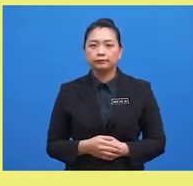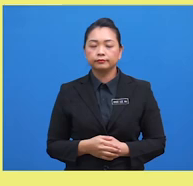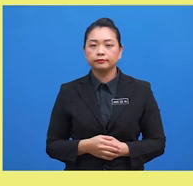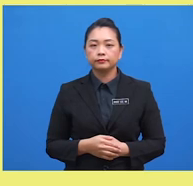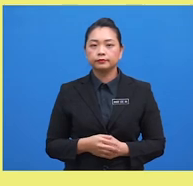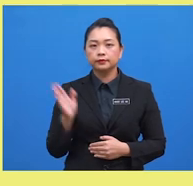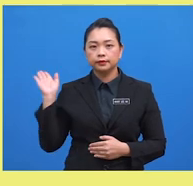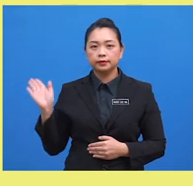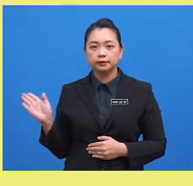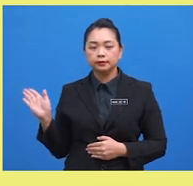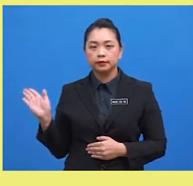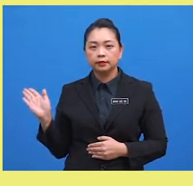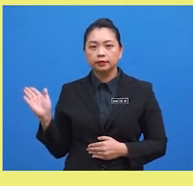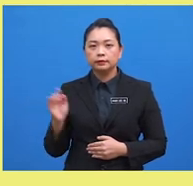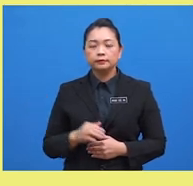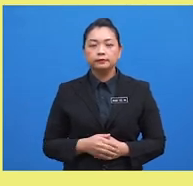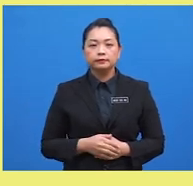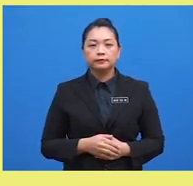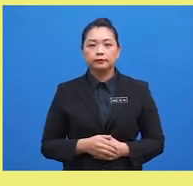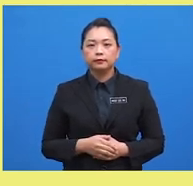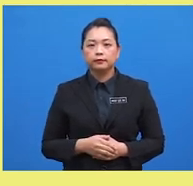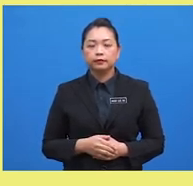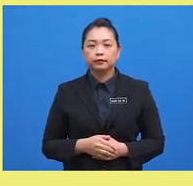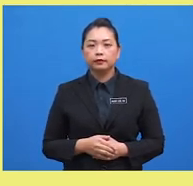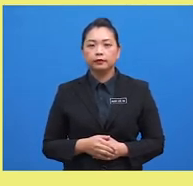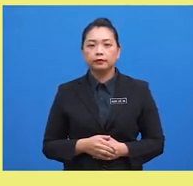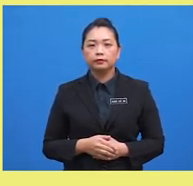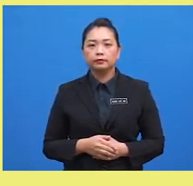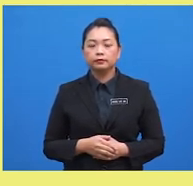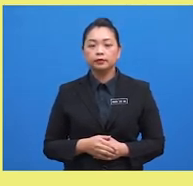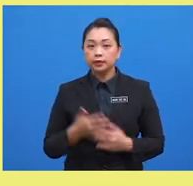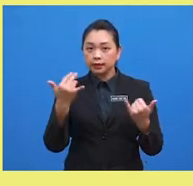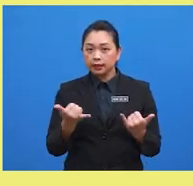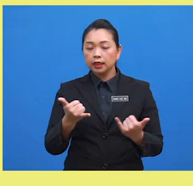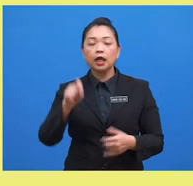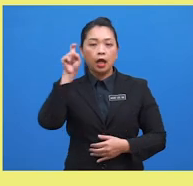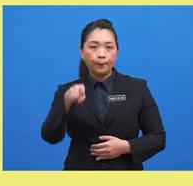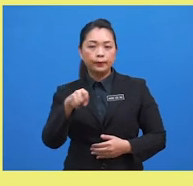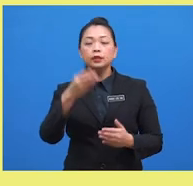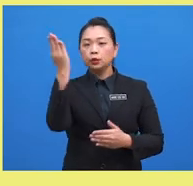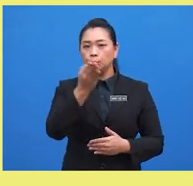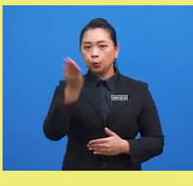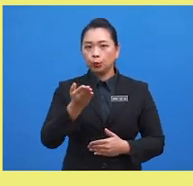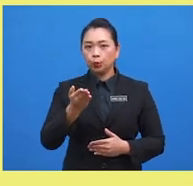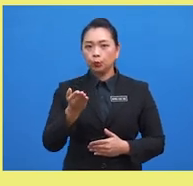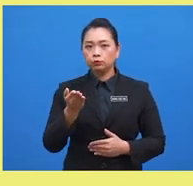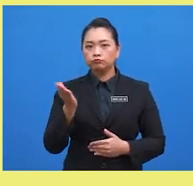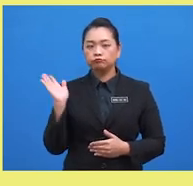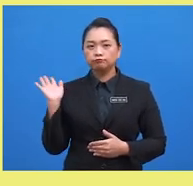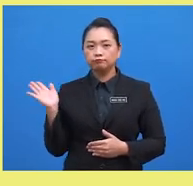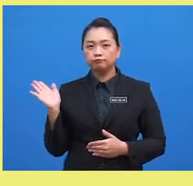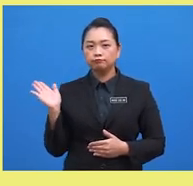Dalam contoh 6, murid-murid dikehendaki lorekkan set R